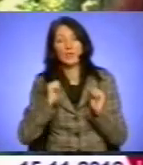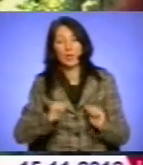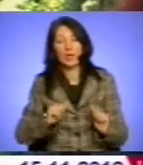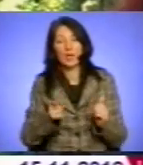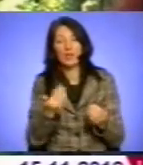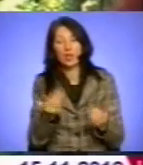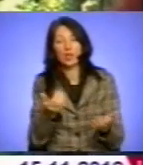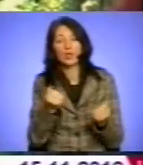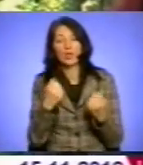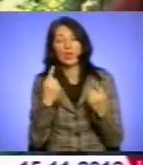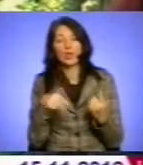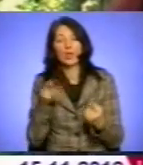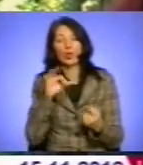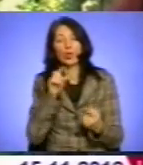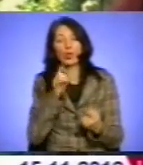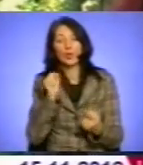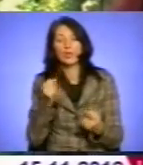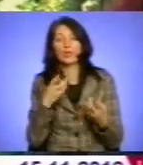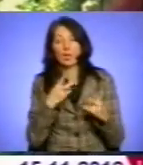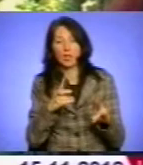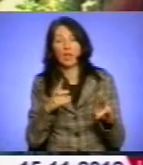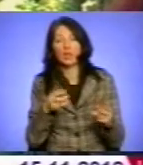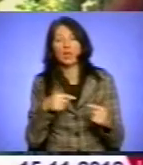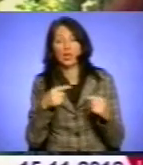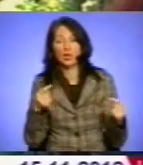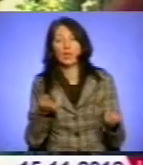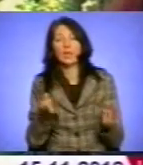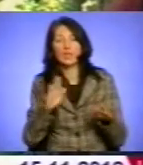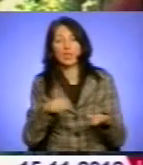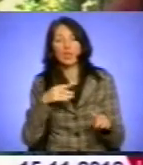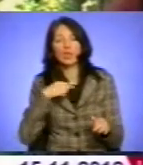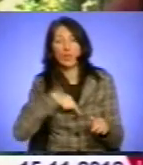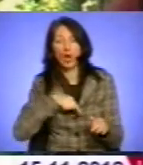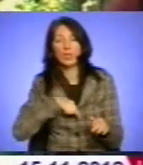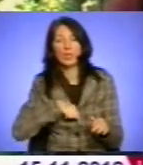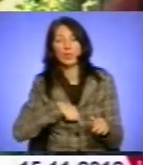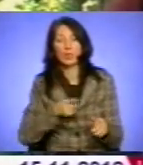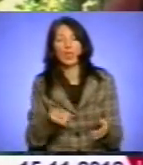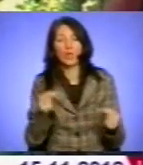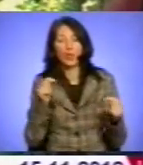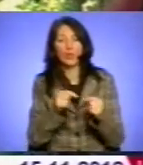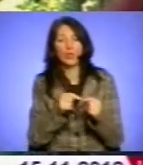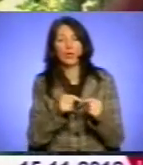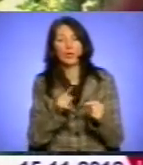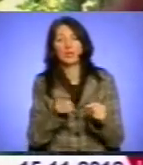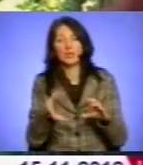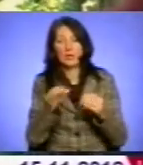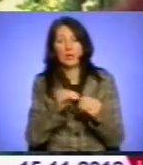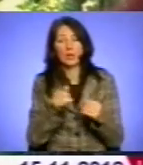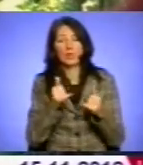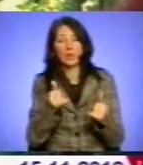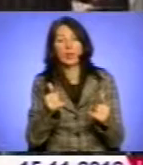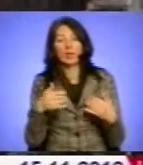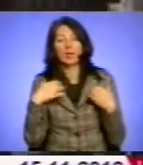дозу шкідливих речовин, які відкладаються в організмі, ну і відповідно з витікаючими наслідками на